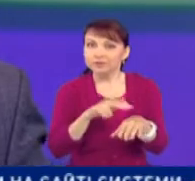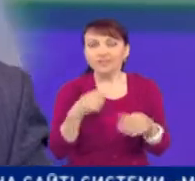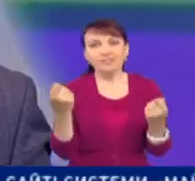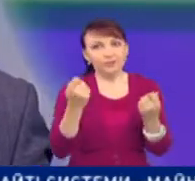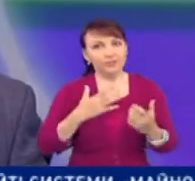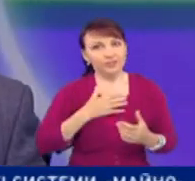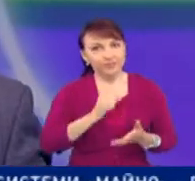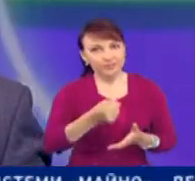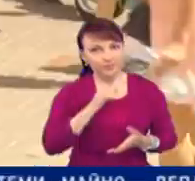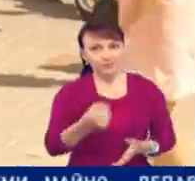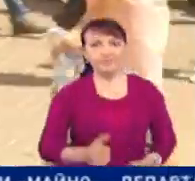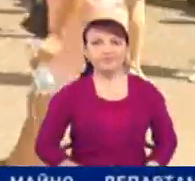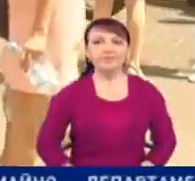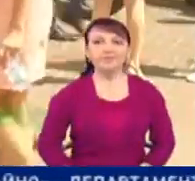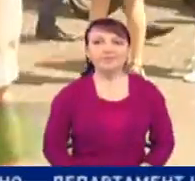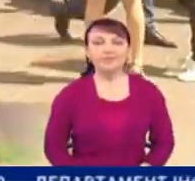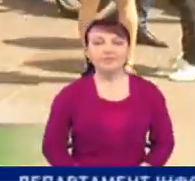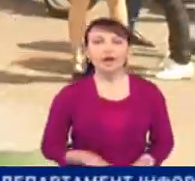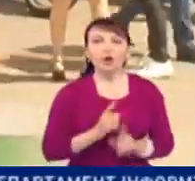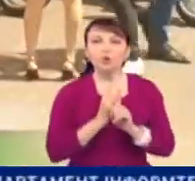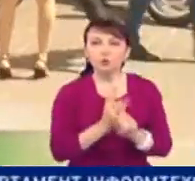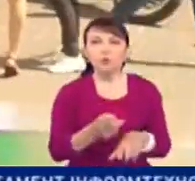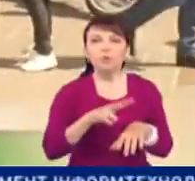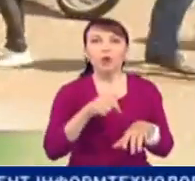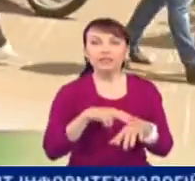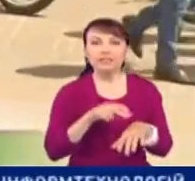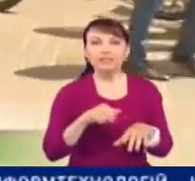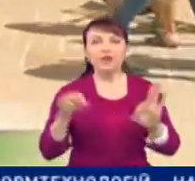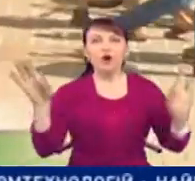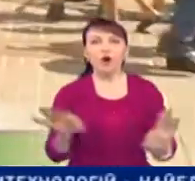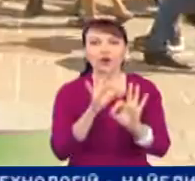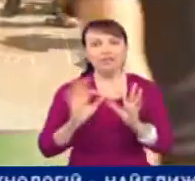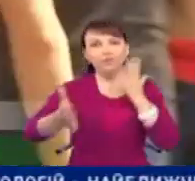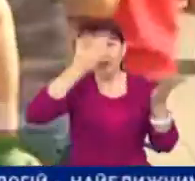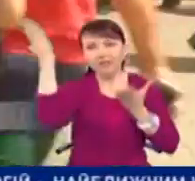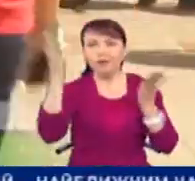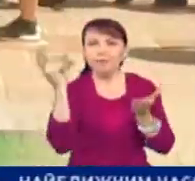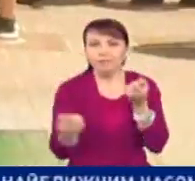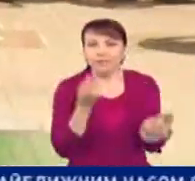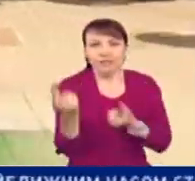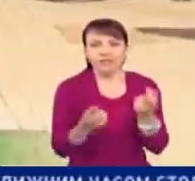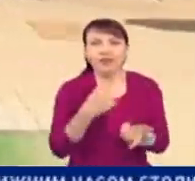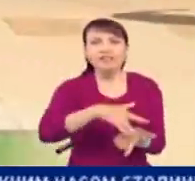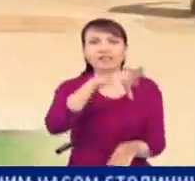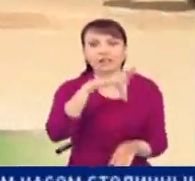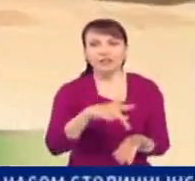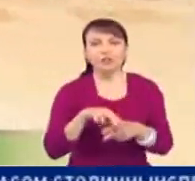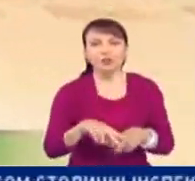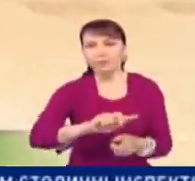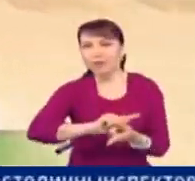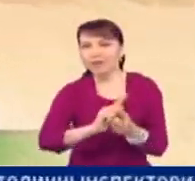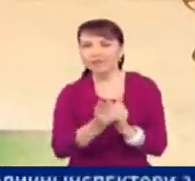Ірина Лавренюк. У супроводі поліцейського оркестру весело та пізнавально. Центр столиці перетворився